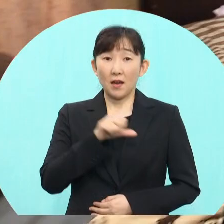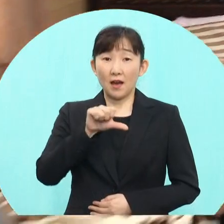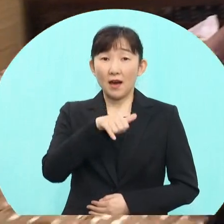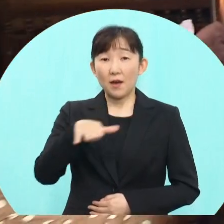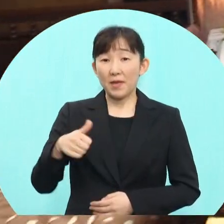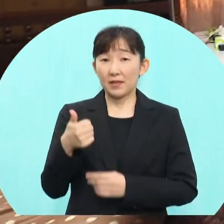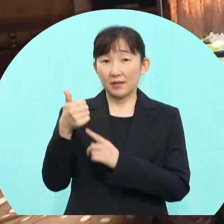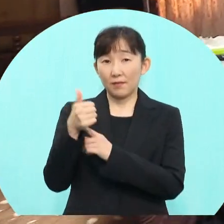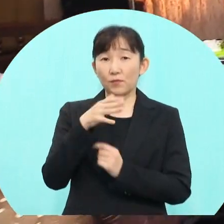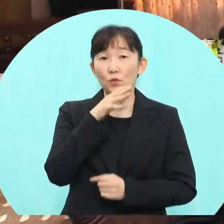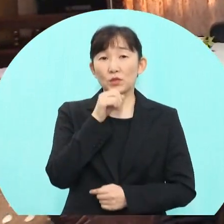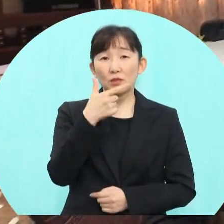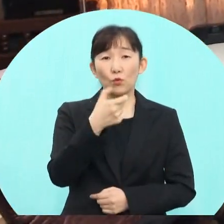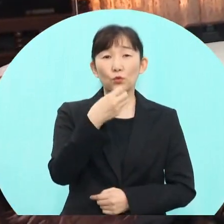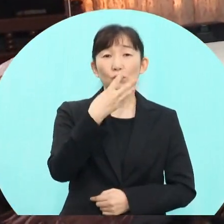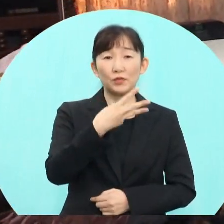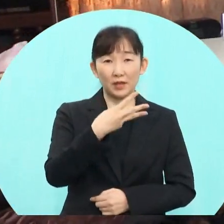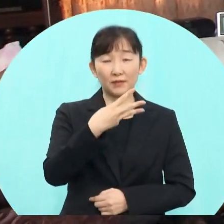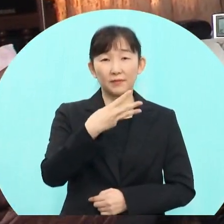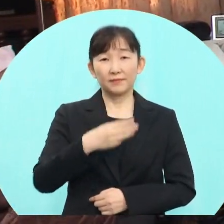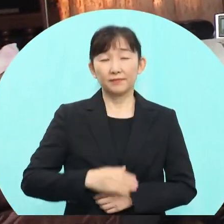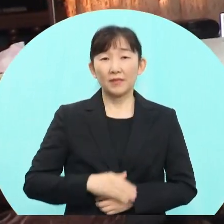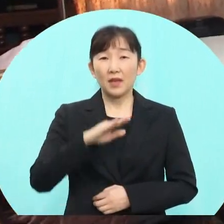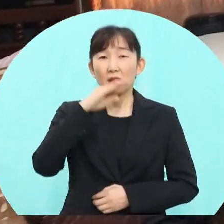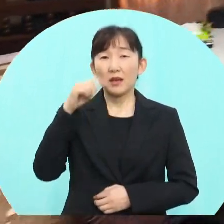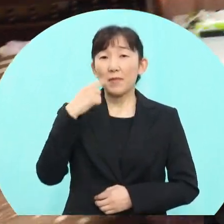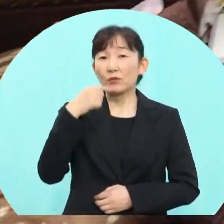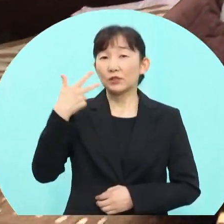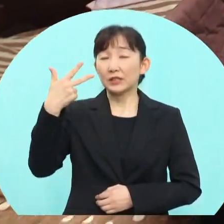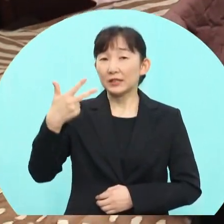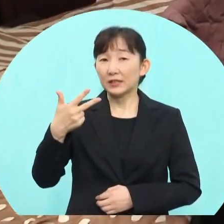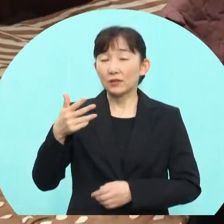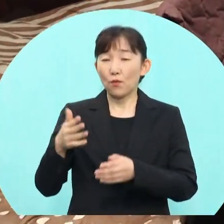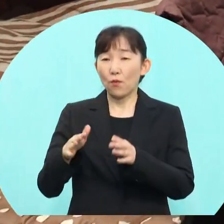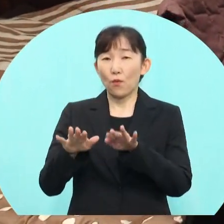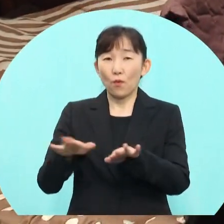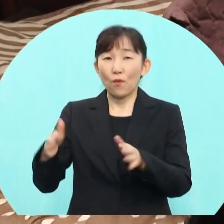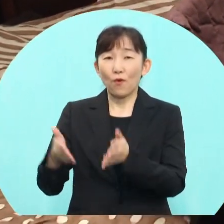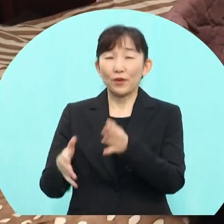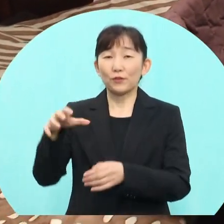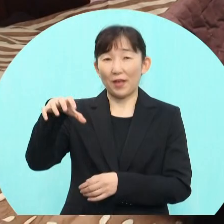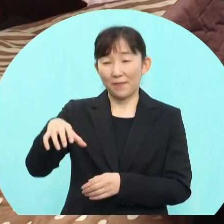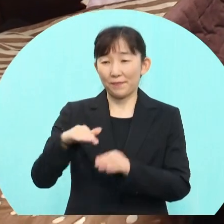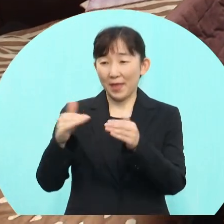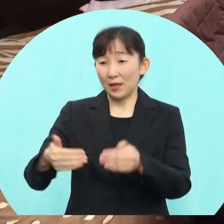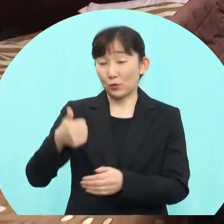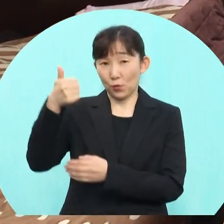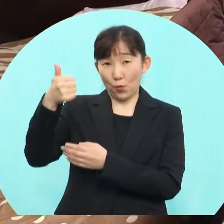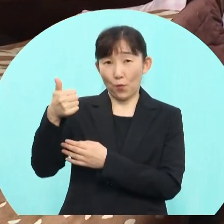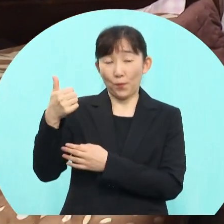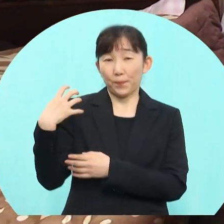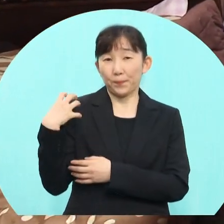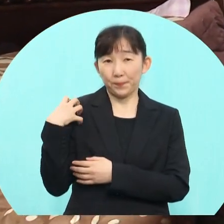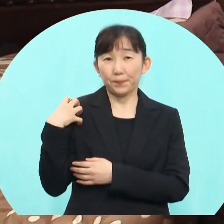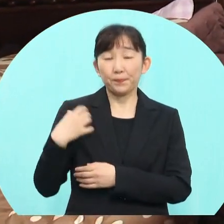阿部俊明さん、63歳、山口市で保育園の園長を務めてきました